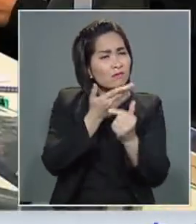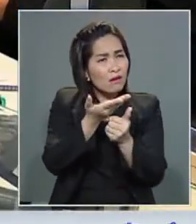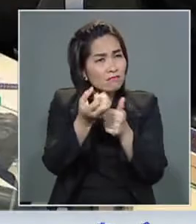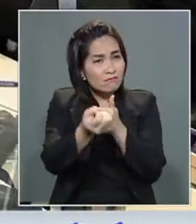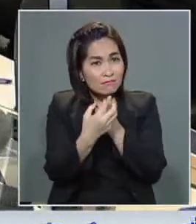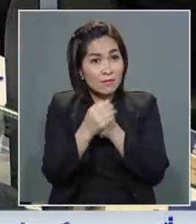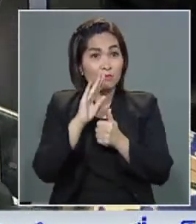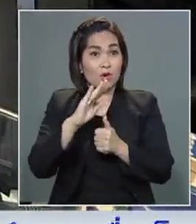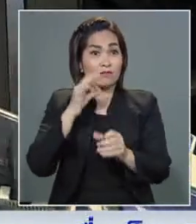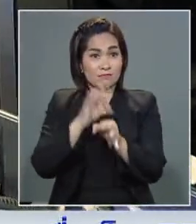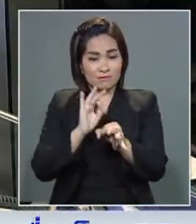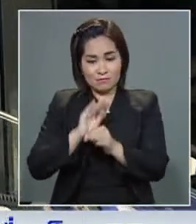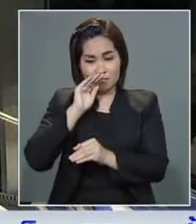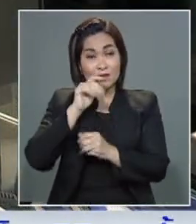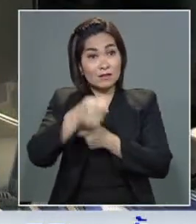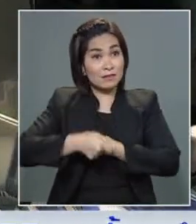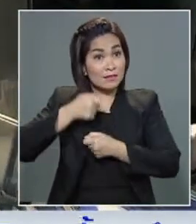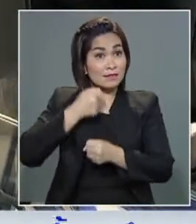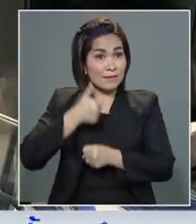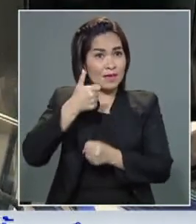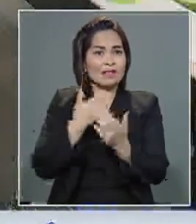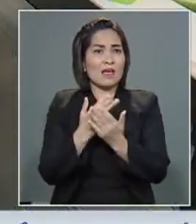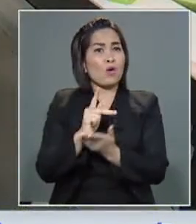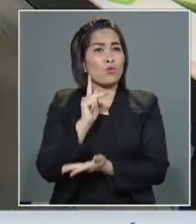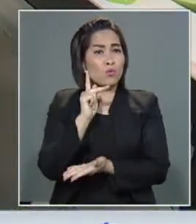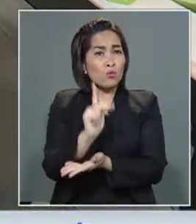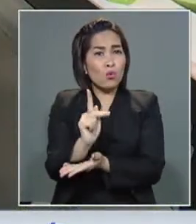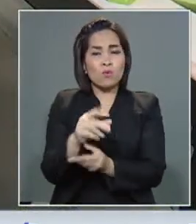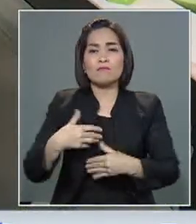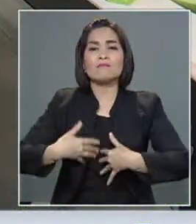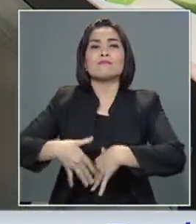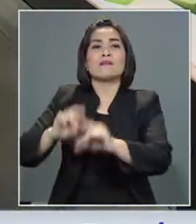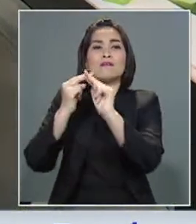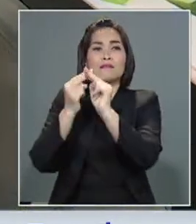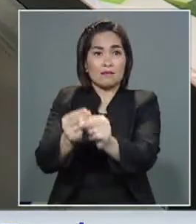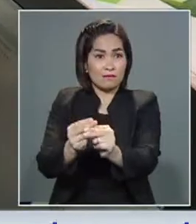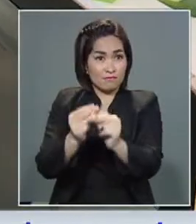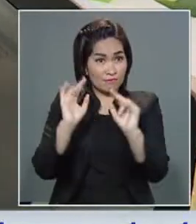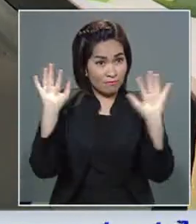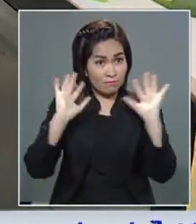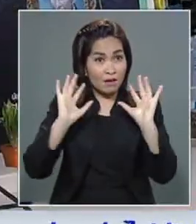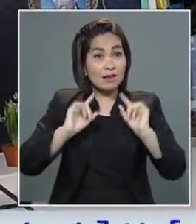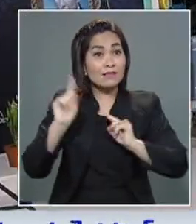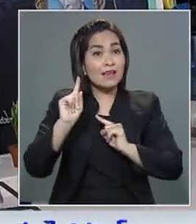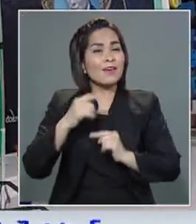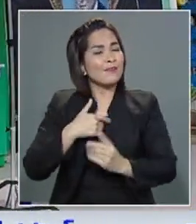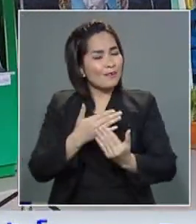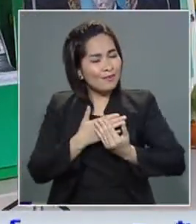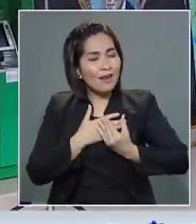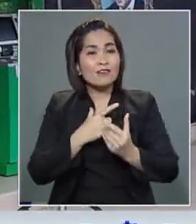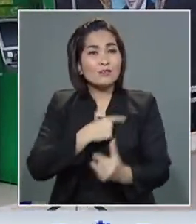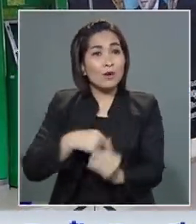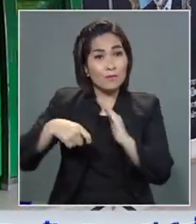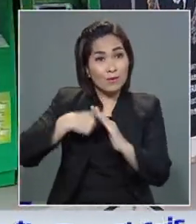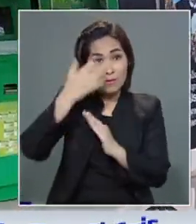สได้ทางทกสเนี่ยไม่ได้ให้เงินกู้แล้วปล่อยปะละเลยเรารักแล้วเราชอบตรงที่